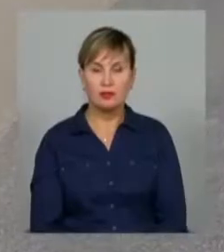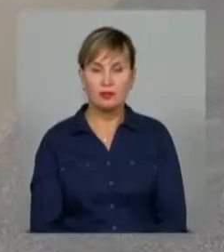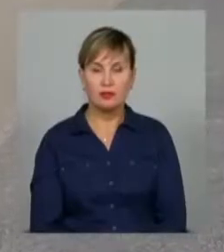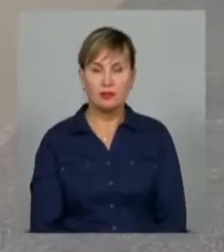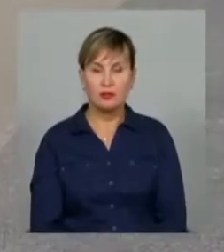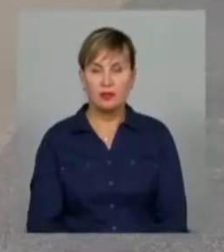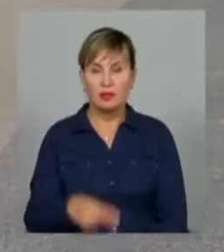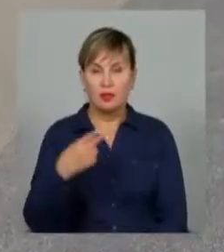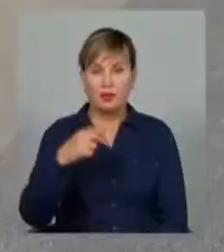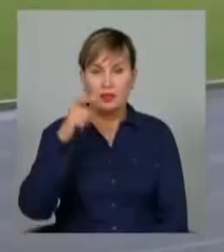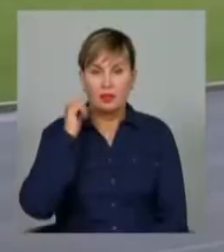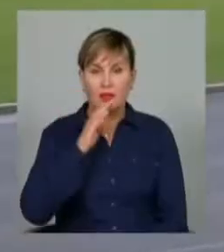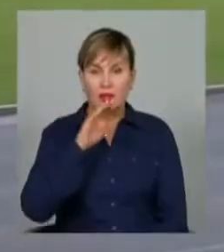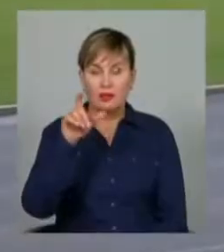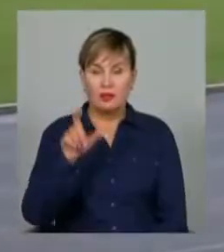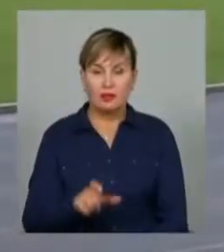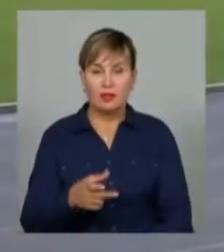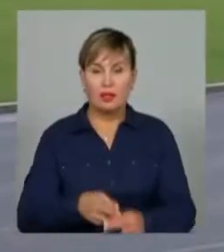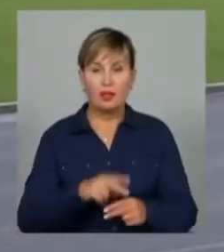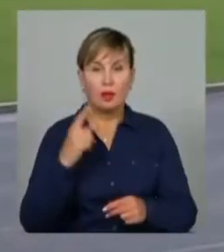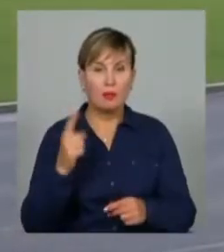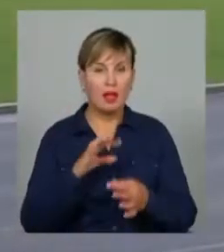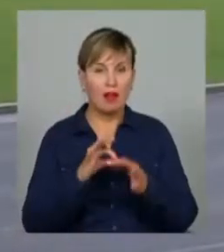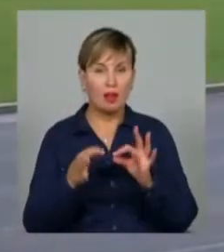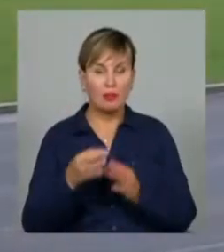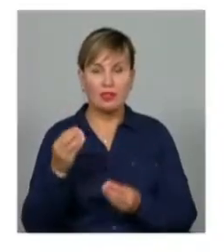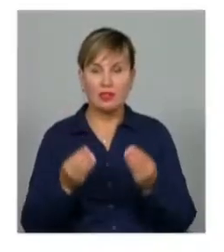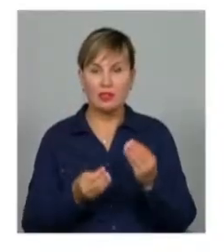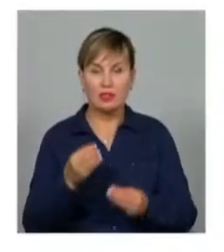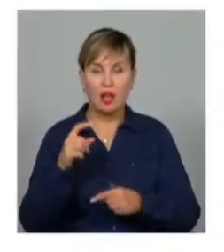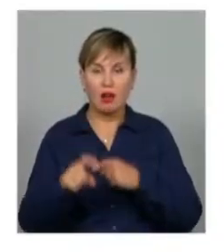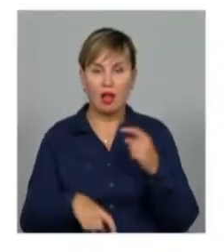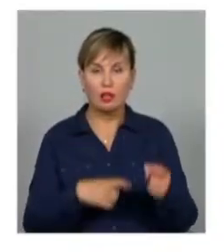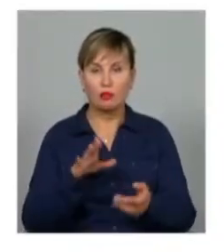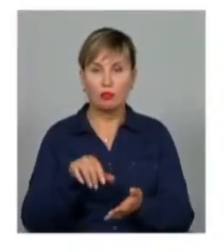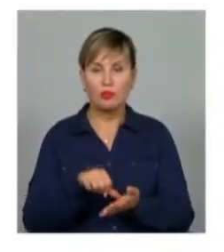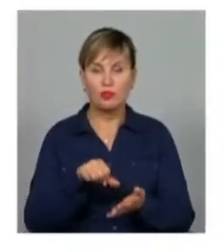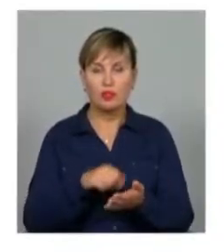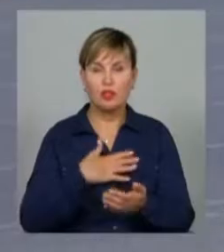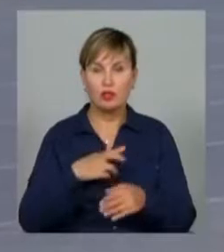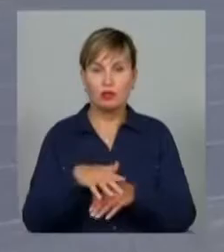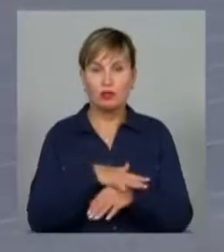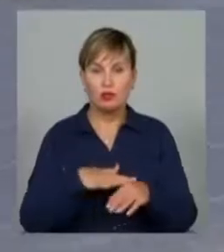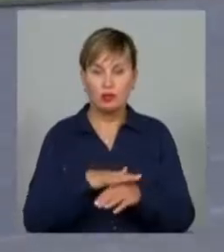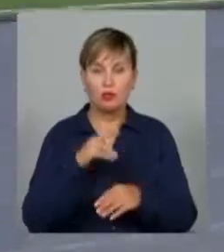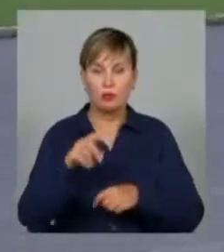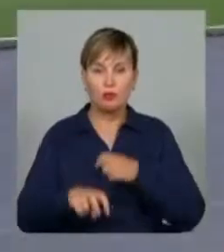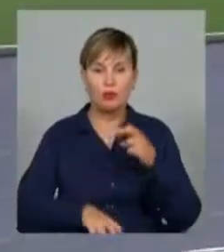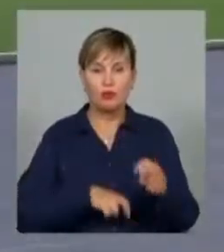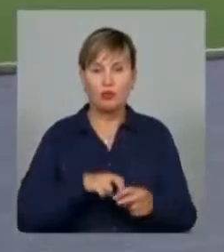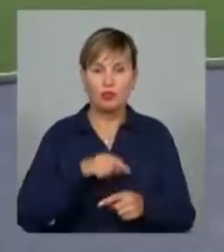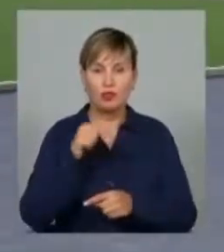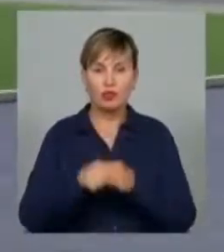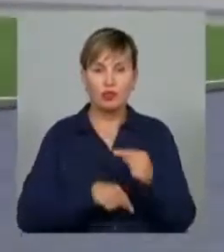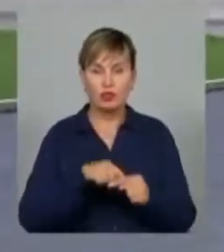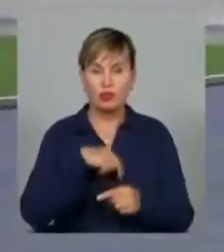Для 20-летней Кристины Овчинниковой это первые Олимпийские игры. Легкоатлетка будет представлять нашу страну по прыжкам на высоту через